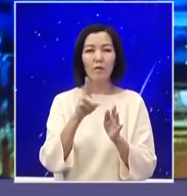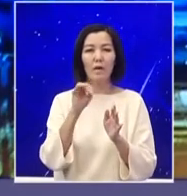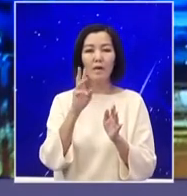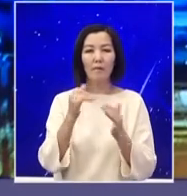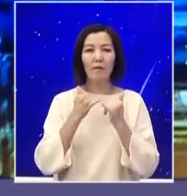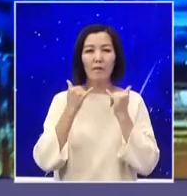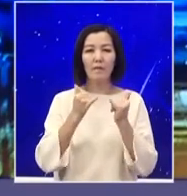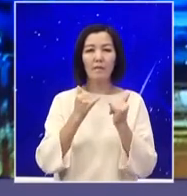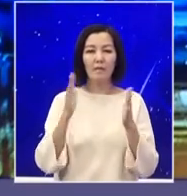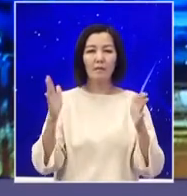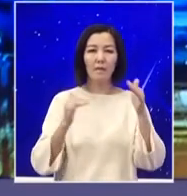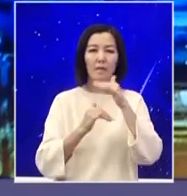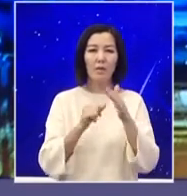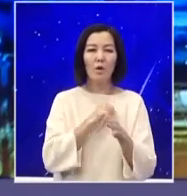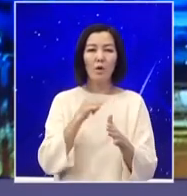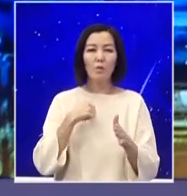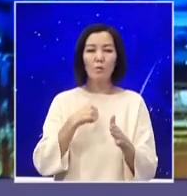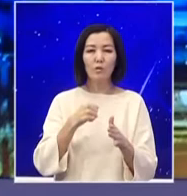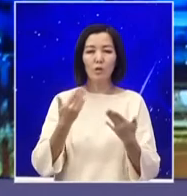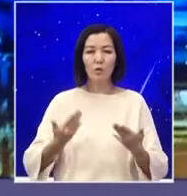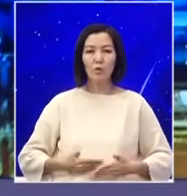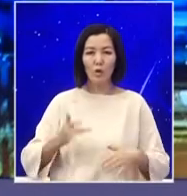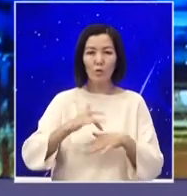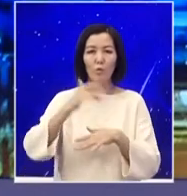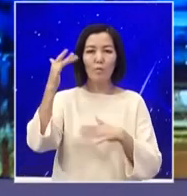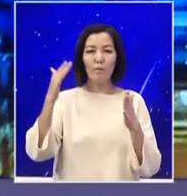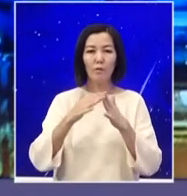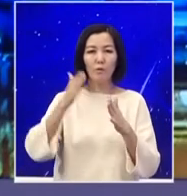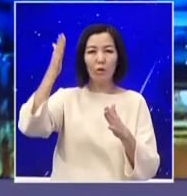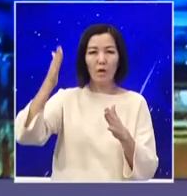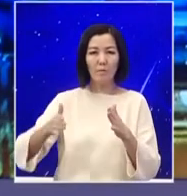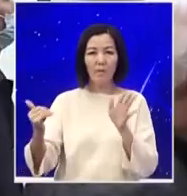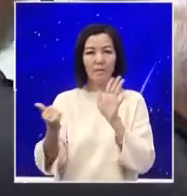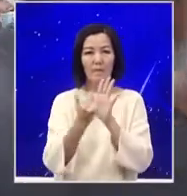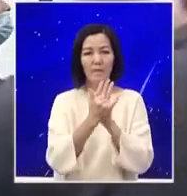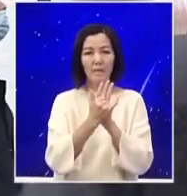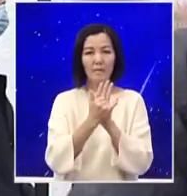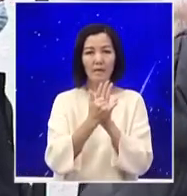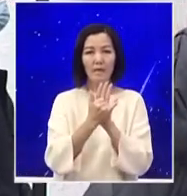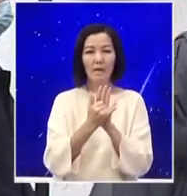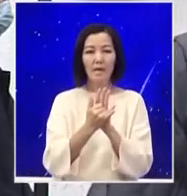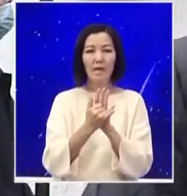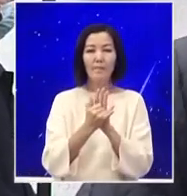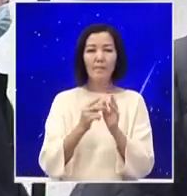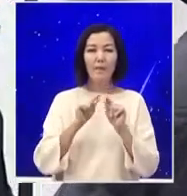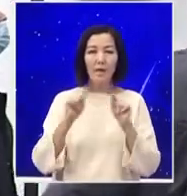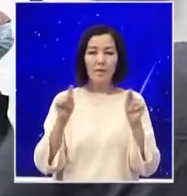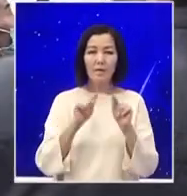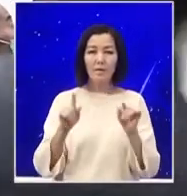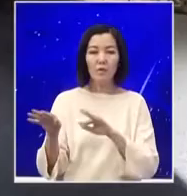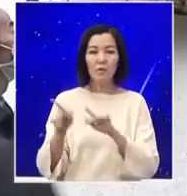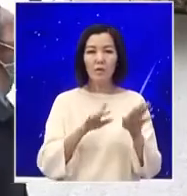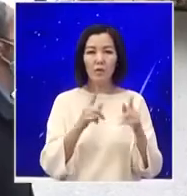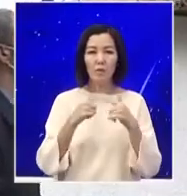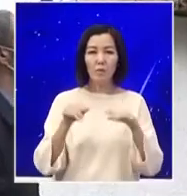арналған естелік тақталар өздері тұрған көпқабатты тұрғын үй қабырғасына ілінді. Аға буындарды ақтауға арналып салтанатты шара